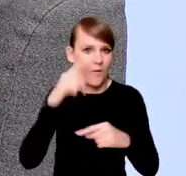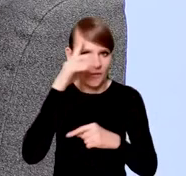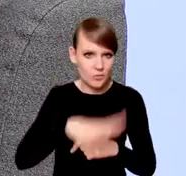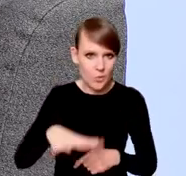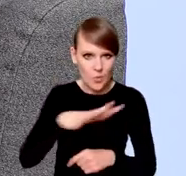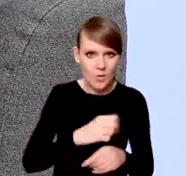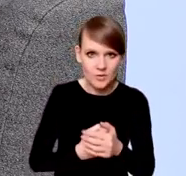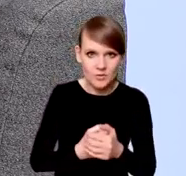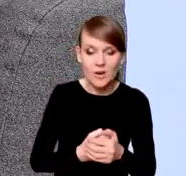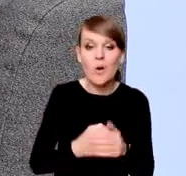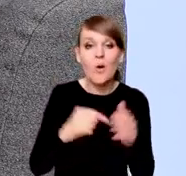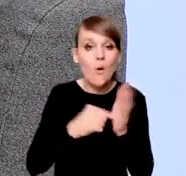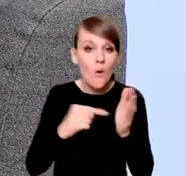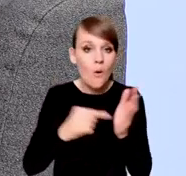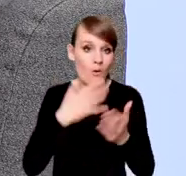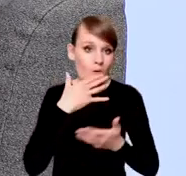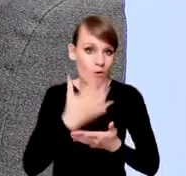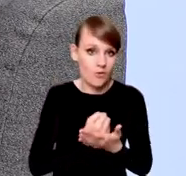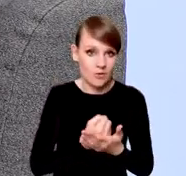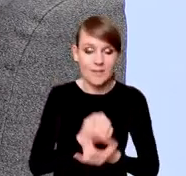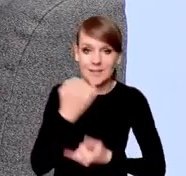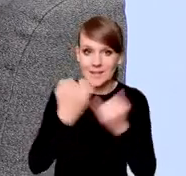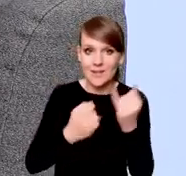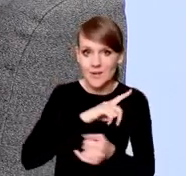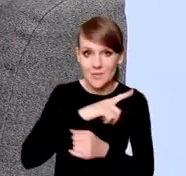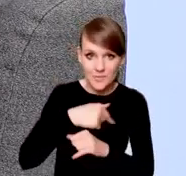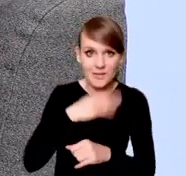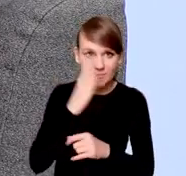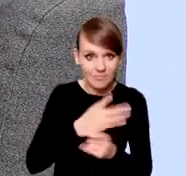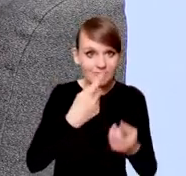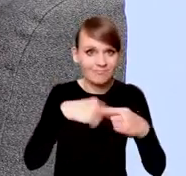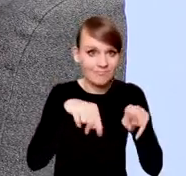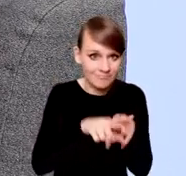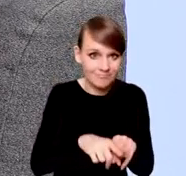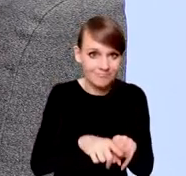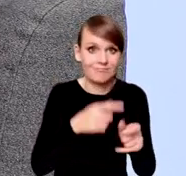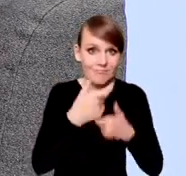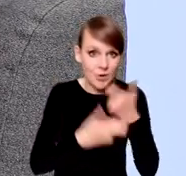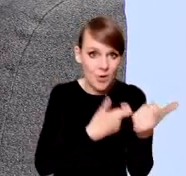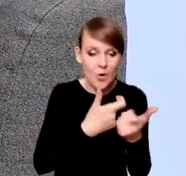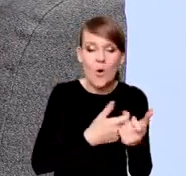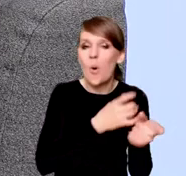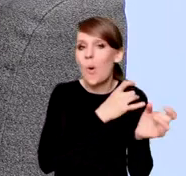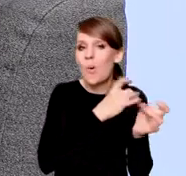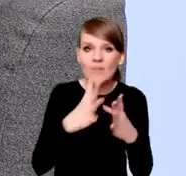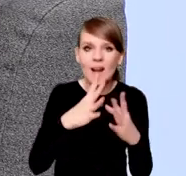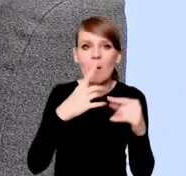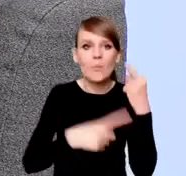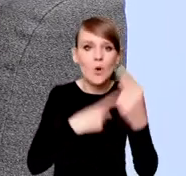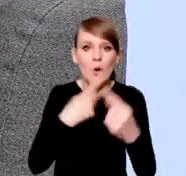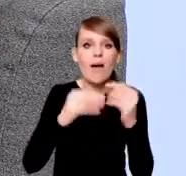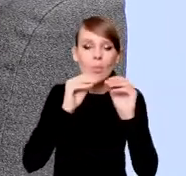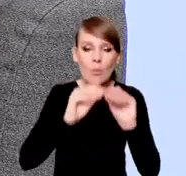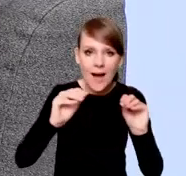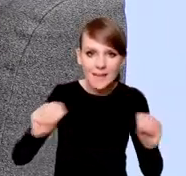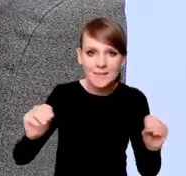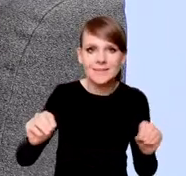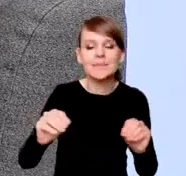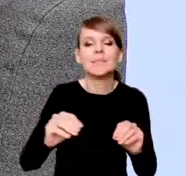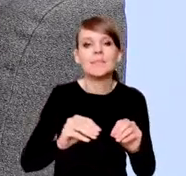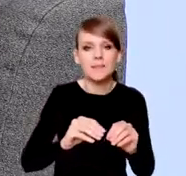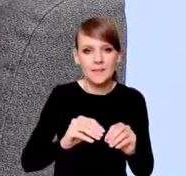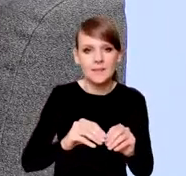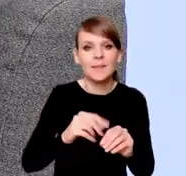są te korzyści, jeśli my wdrożymy tą społeczną odpowiedzialność, to od razu w procesie edukacyjnym włączamy